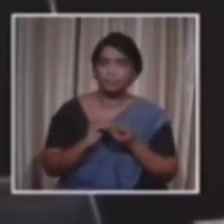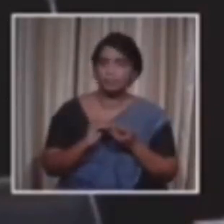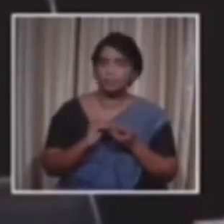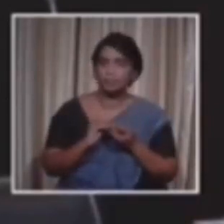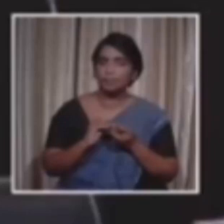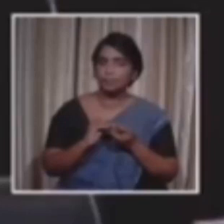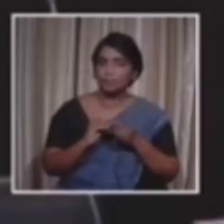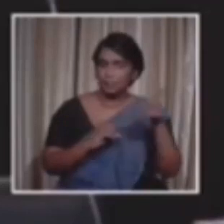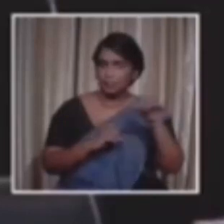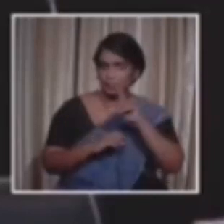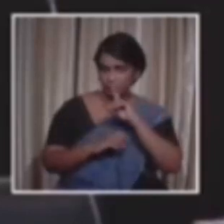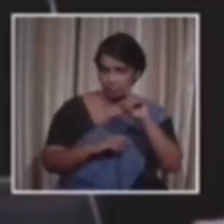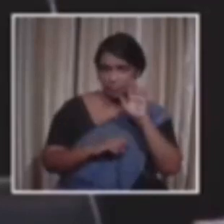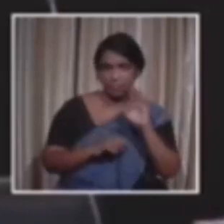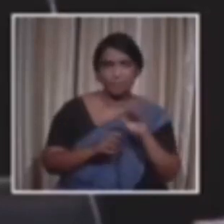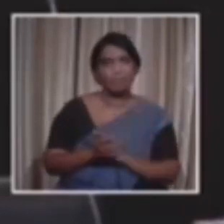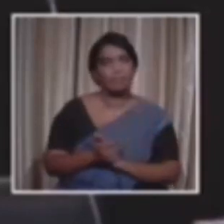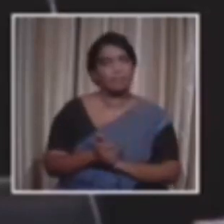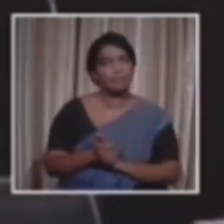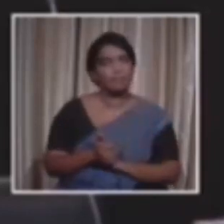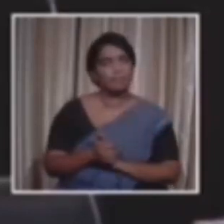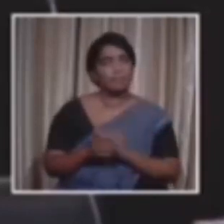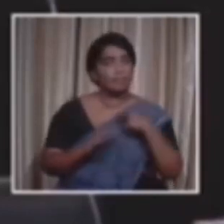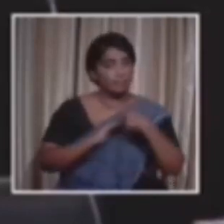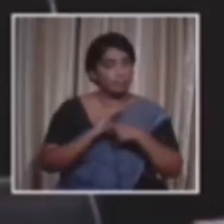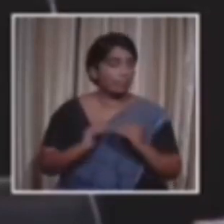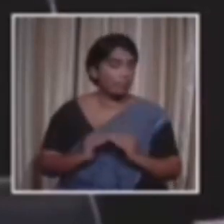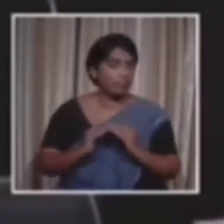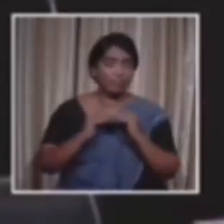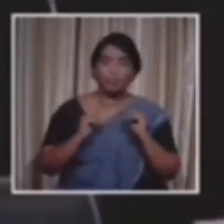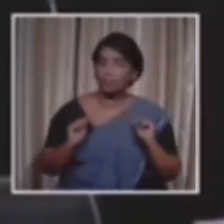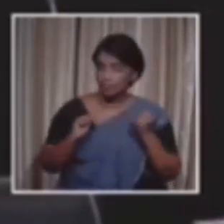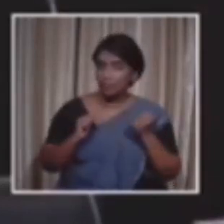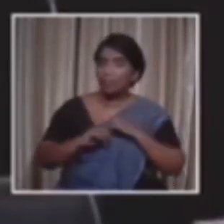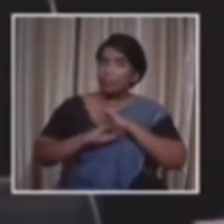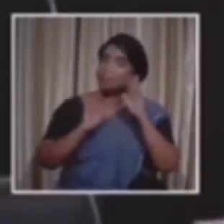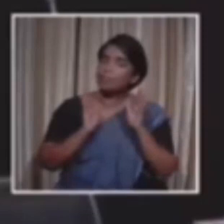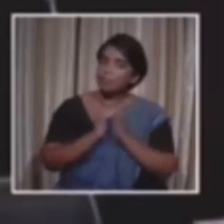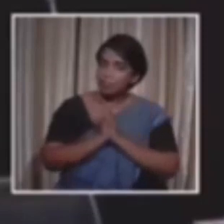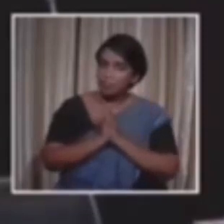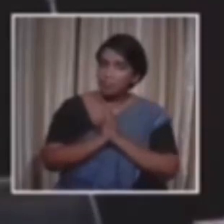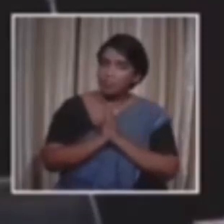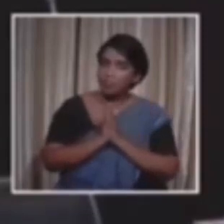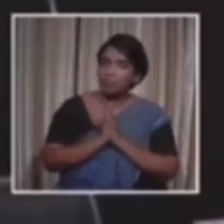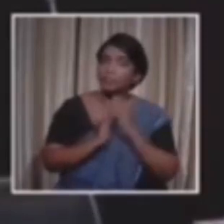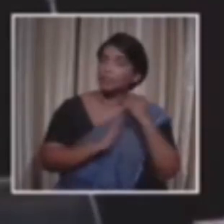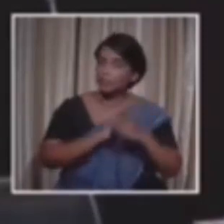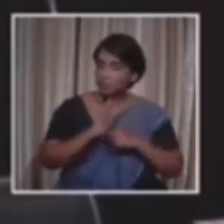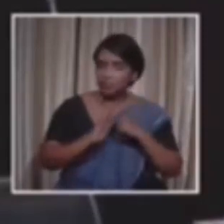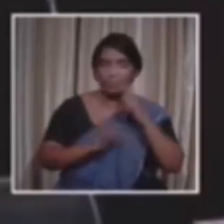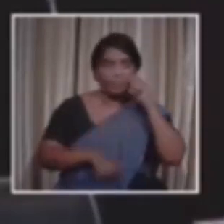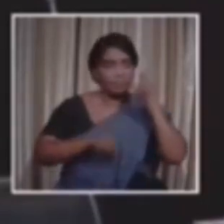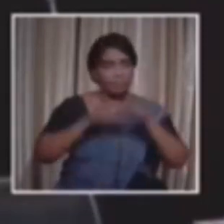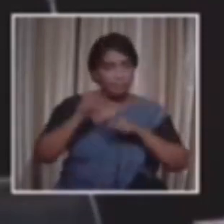கூறியிருந்தார், இந்த நாட்டை கட்டியெழுப்பும் முயற்சியில் முழு நாடும் பங்குதாரிகளாக இருக்க வேண்டும் என்று. முழு நாடும்